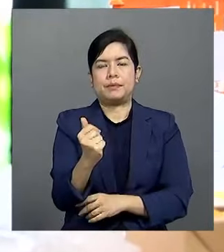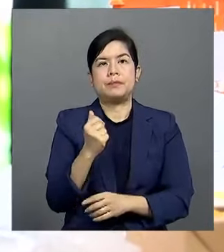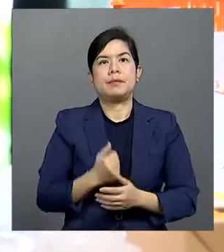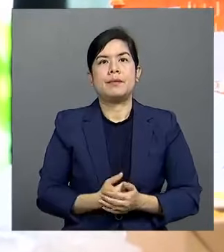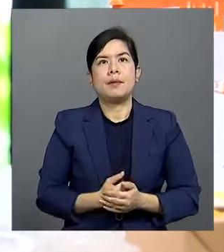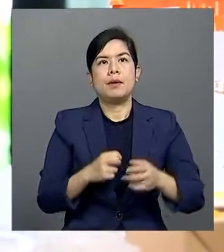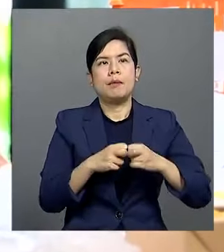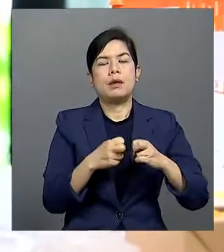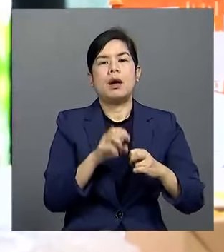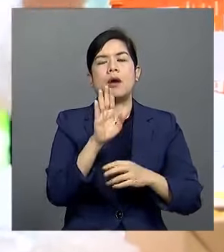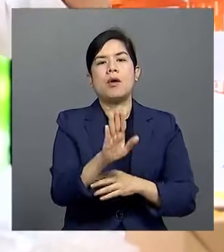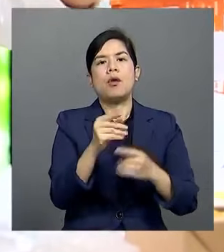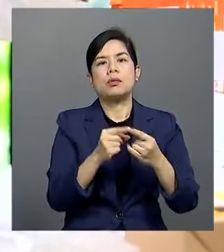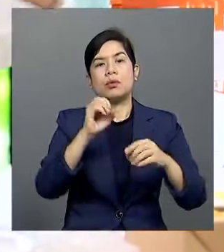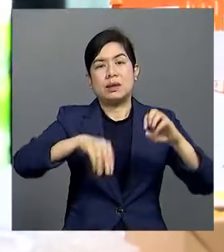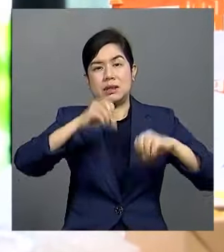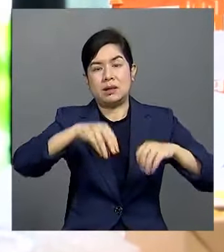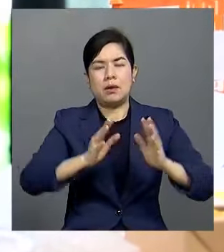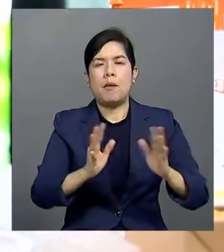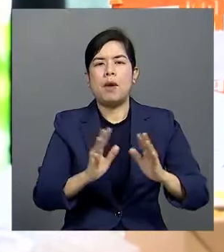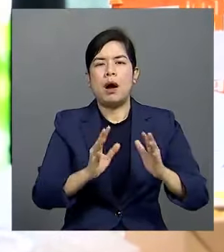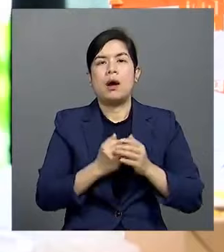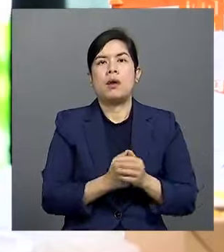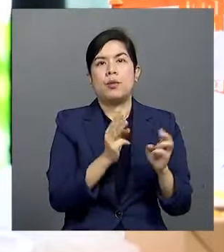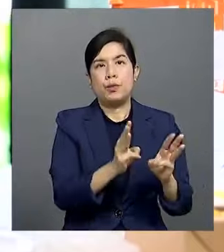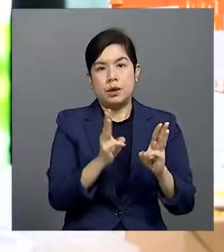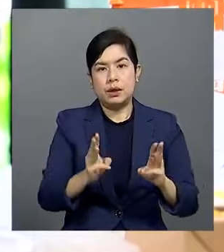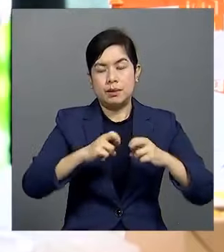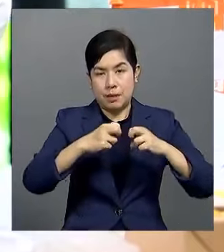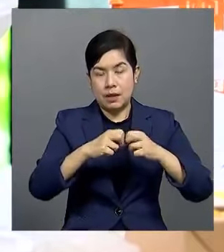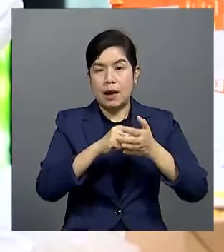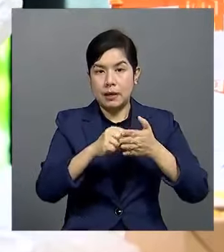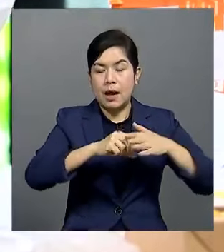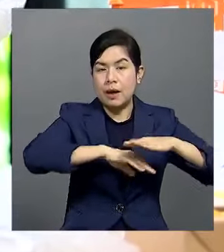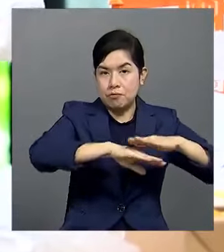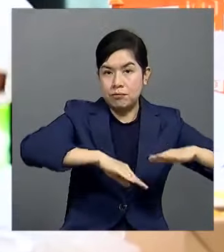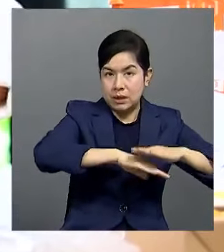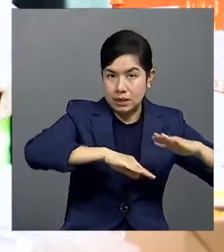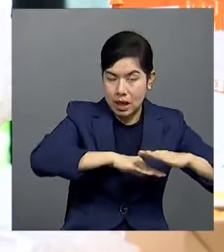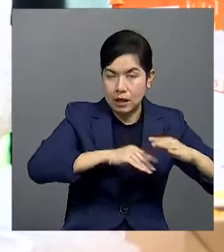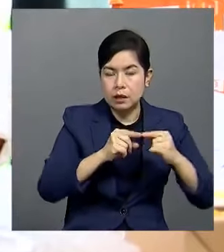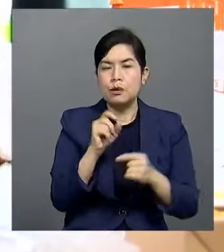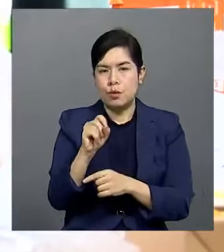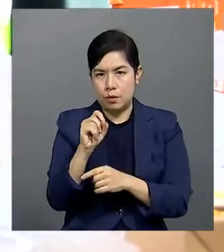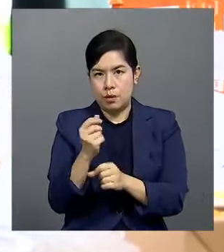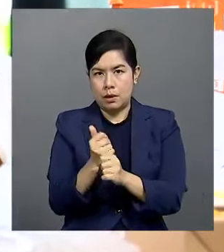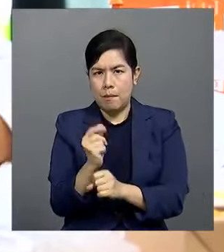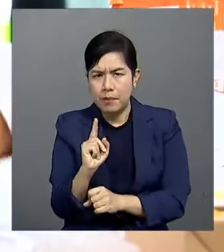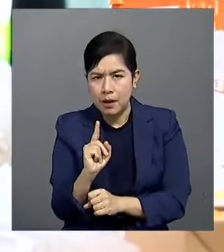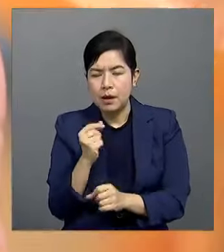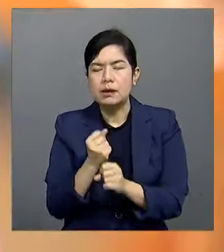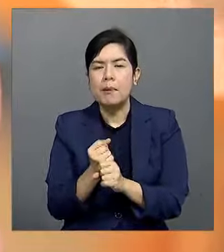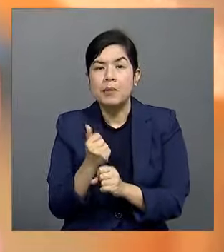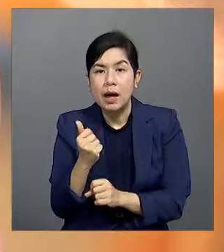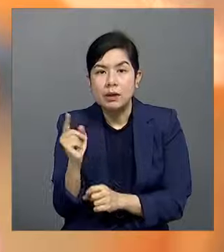องดังกล่าวการแก้ไขเบื้องต้นที่ทำได้อย่างรวดเร็วและเร่งด่วนต้องเริ่มจากผู้บริโภคเป็นสำคั